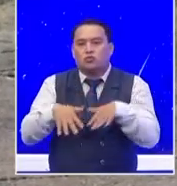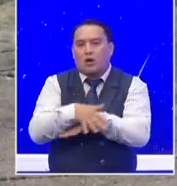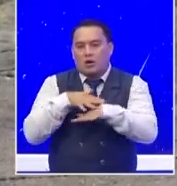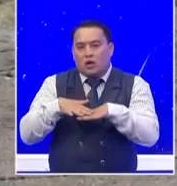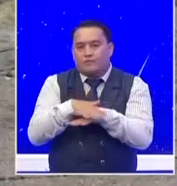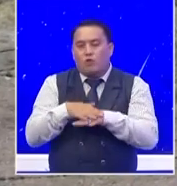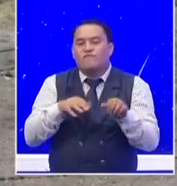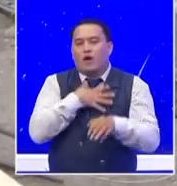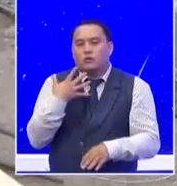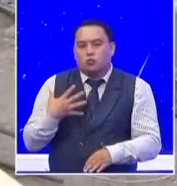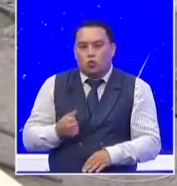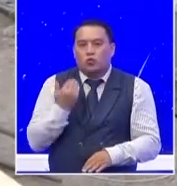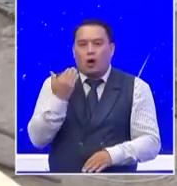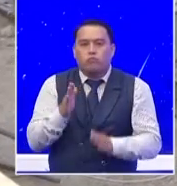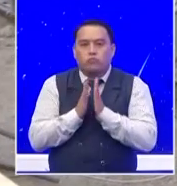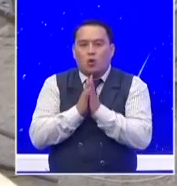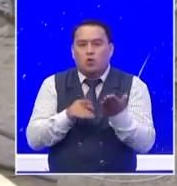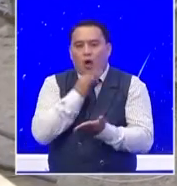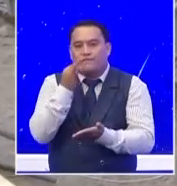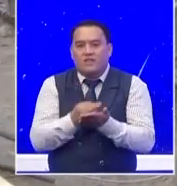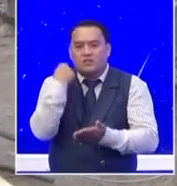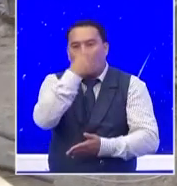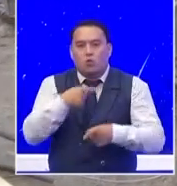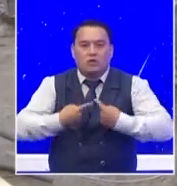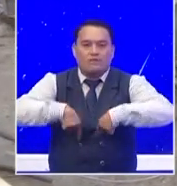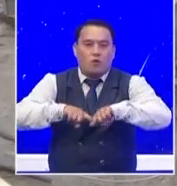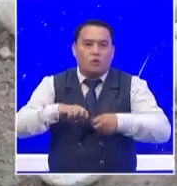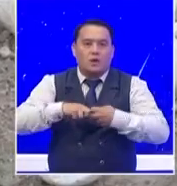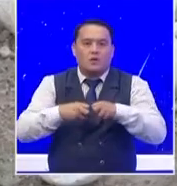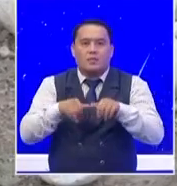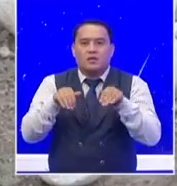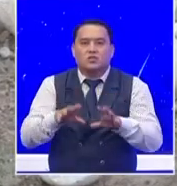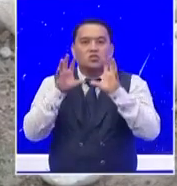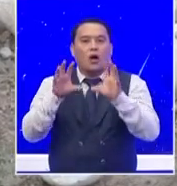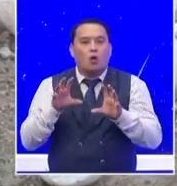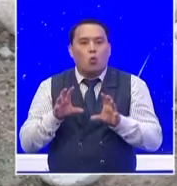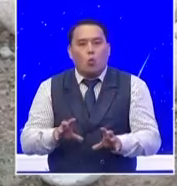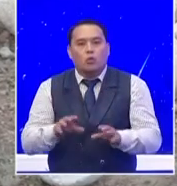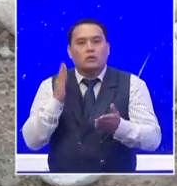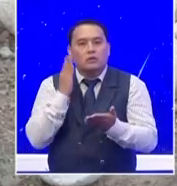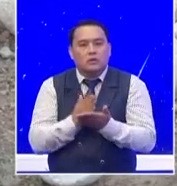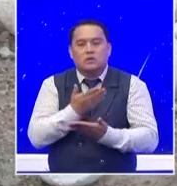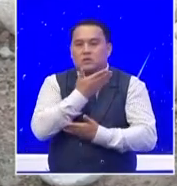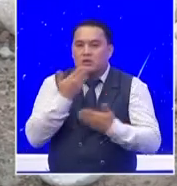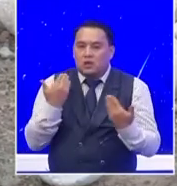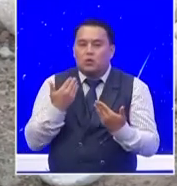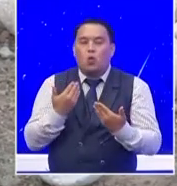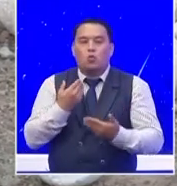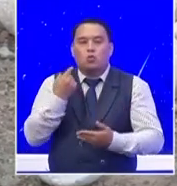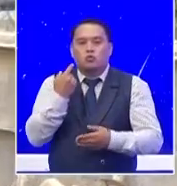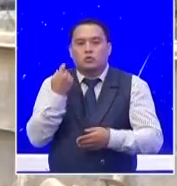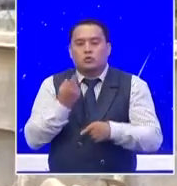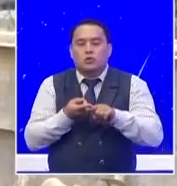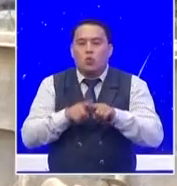горожане. Возмущенные они просят ответственные органы разобраться в проблеме, законно ли строительство или нет. Как утверждает